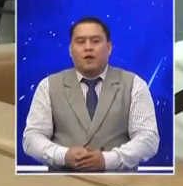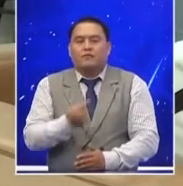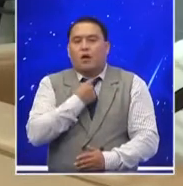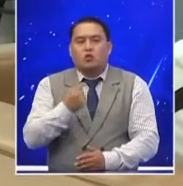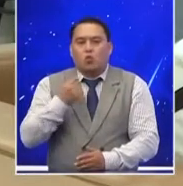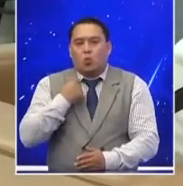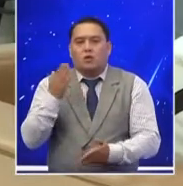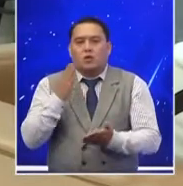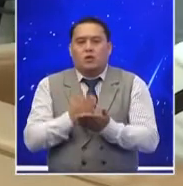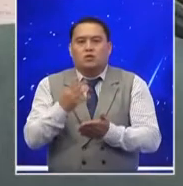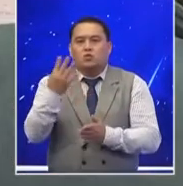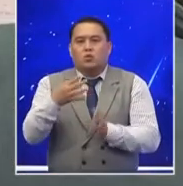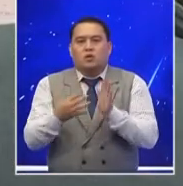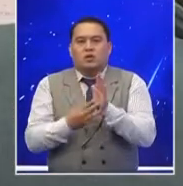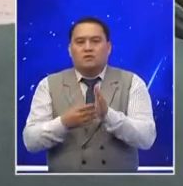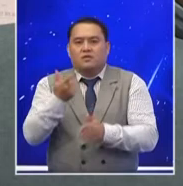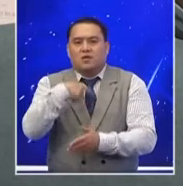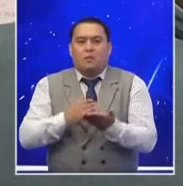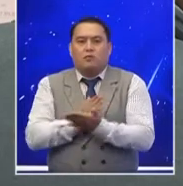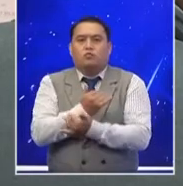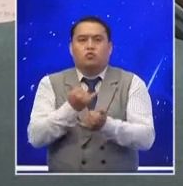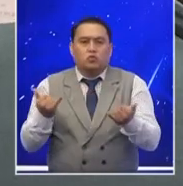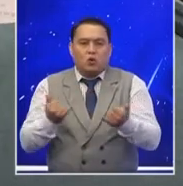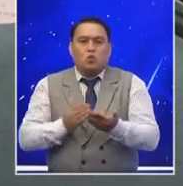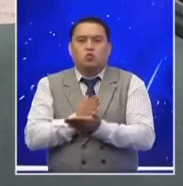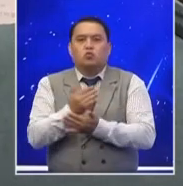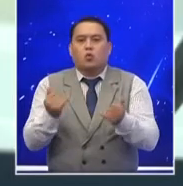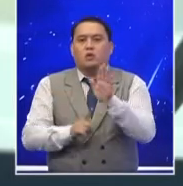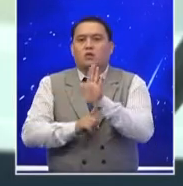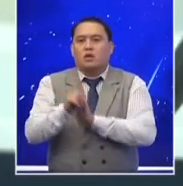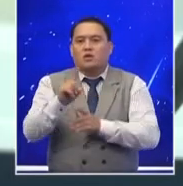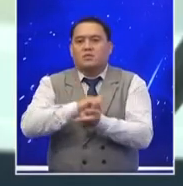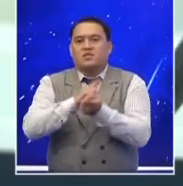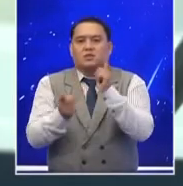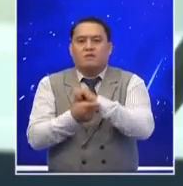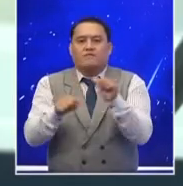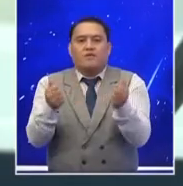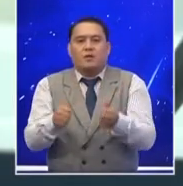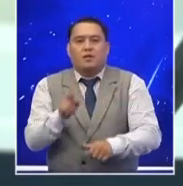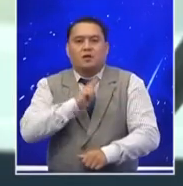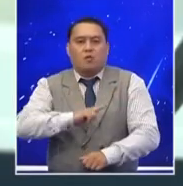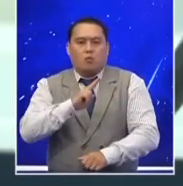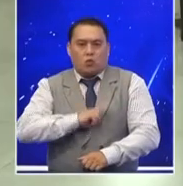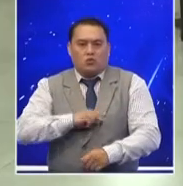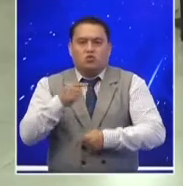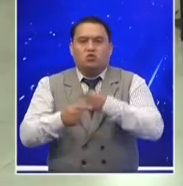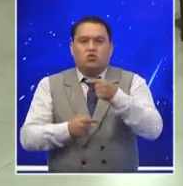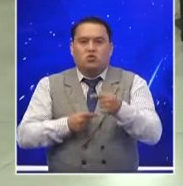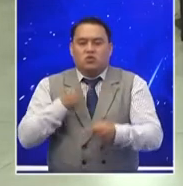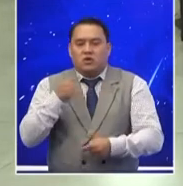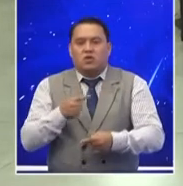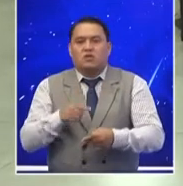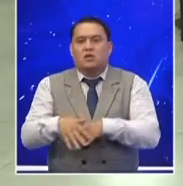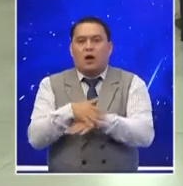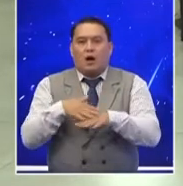Талдыкургане функционирует 49 уголков самообслуживания. Услуга запущена в связи с изменением формата работы ЦОНов. Через данные уголки